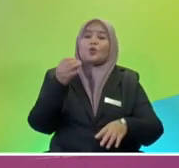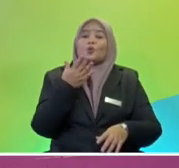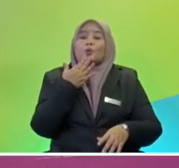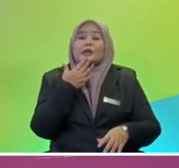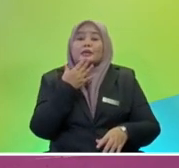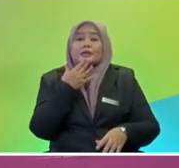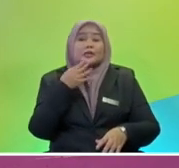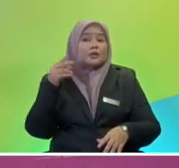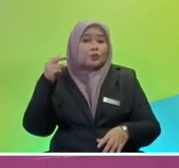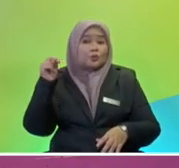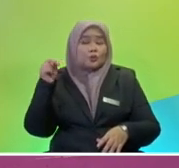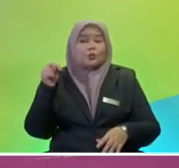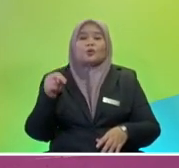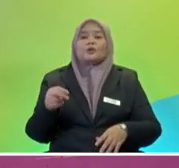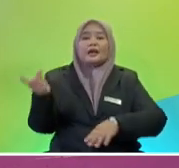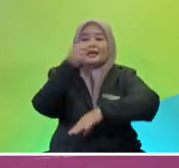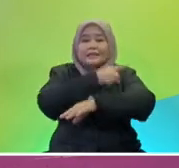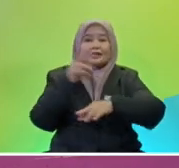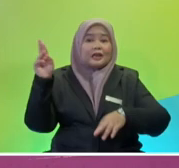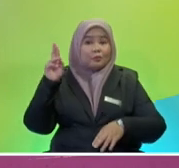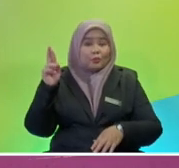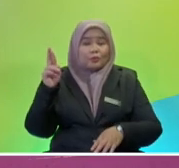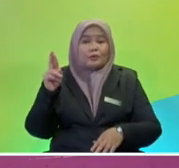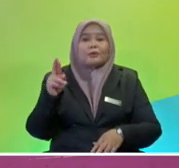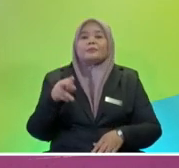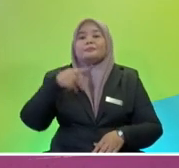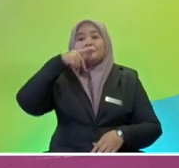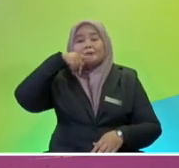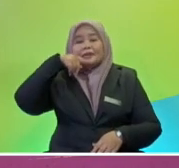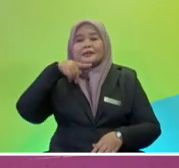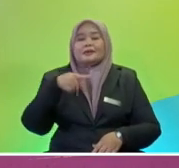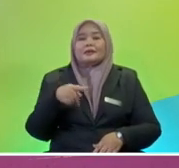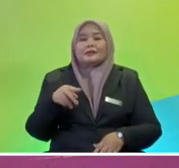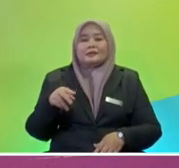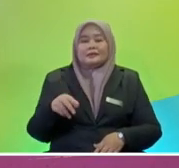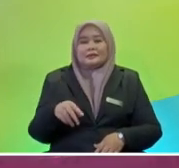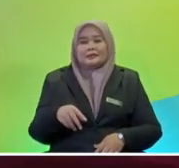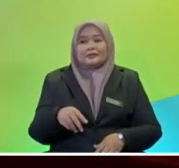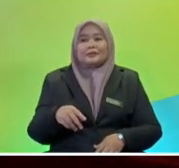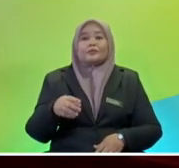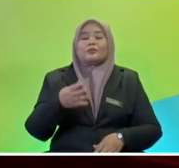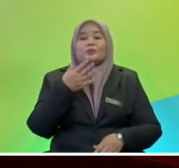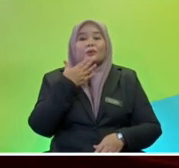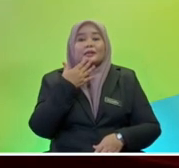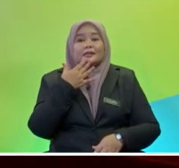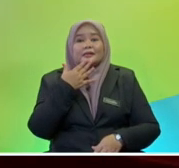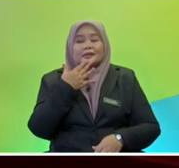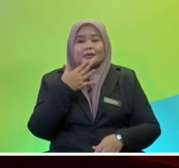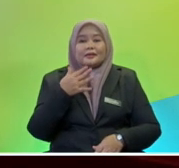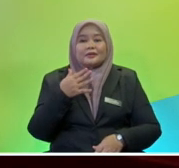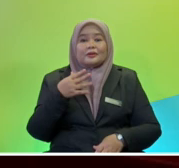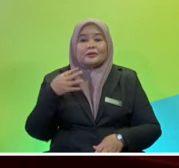ungu kita aja yang hari Rabu warna merah jambu yang tiga SP itu yang warna